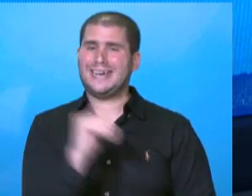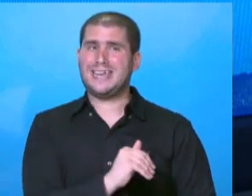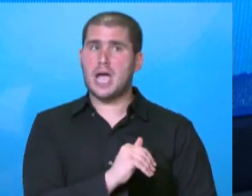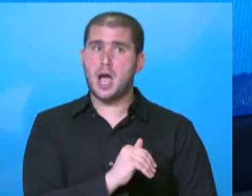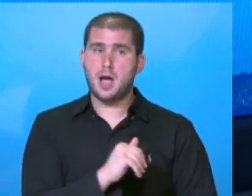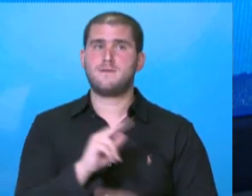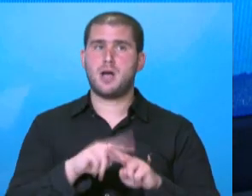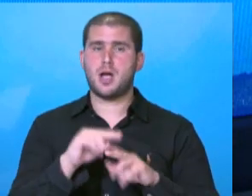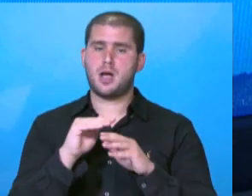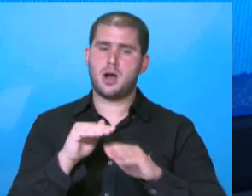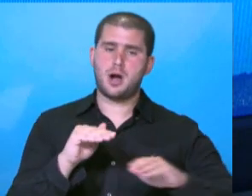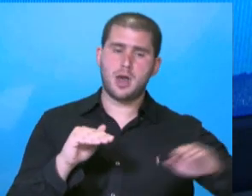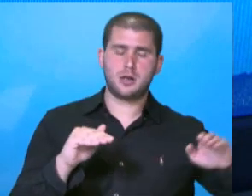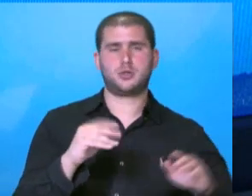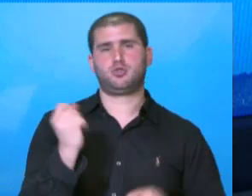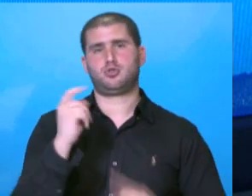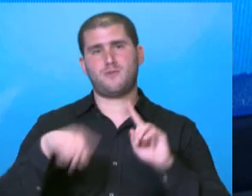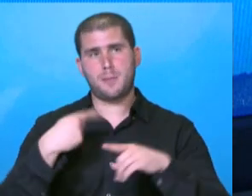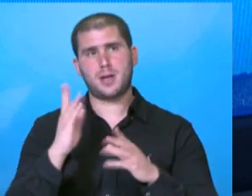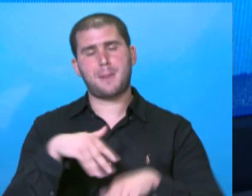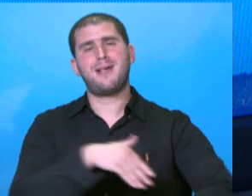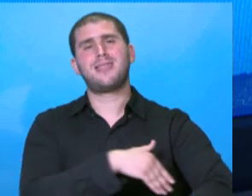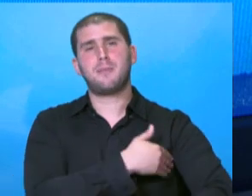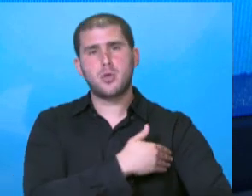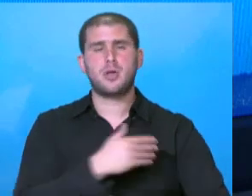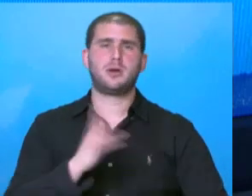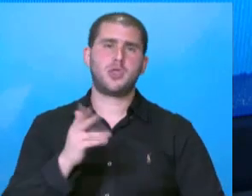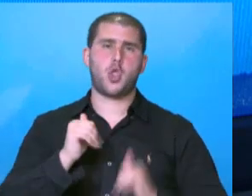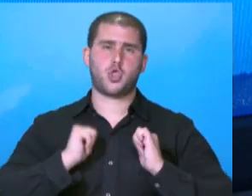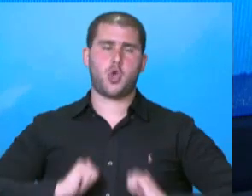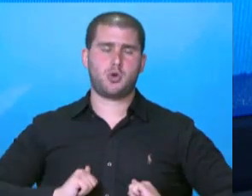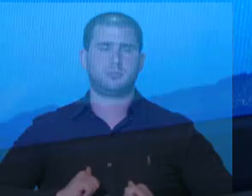ואז אנחנו מתחילים גם את השבוע הבא בטמפרטורות מאוד נוחות. עד כאן, וערב טוב.